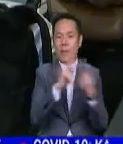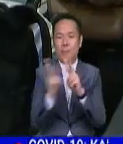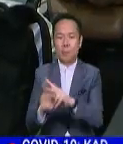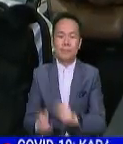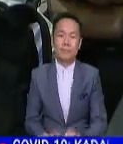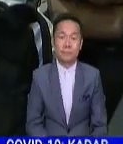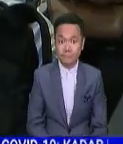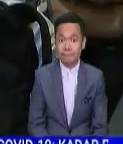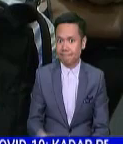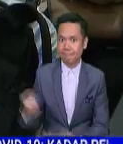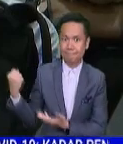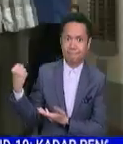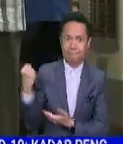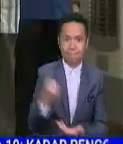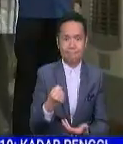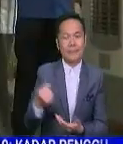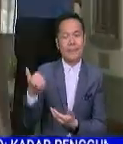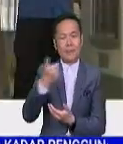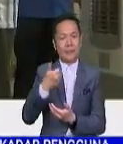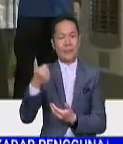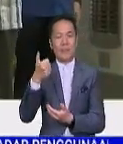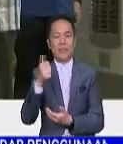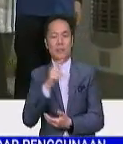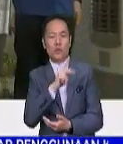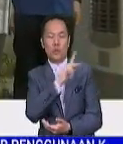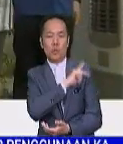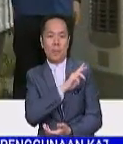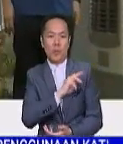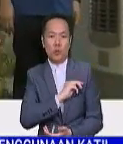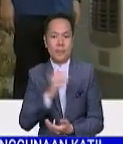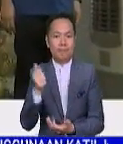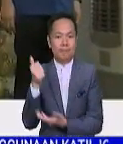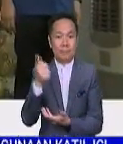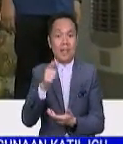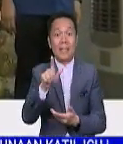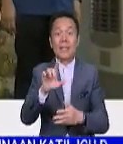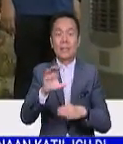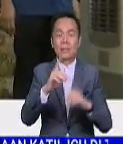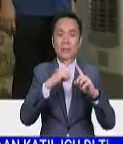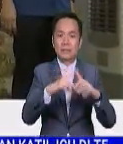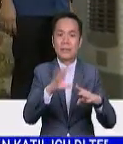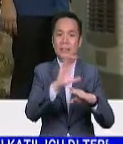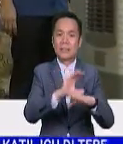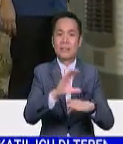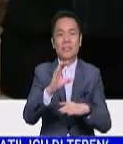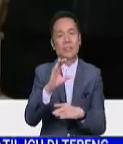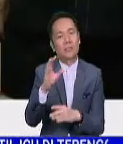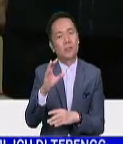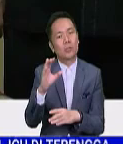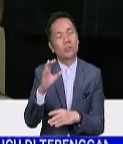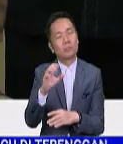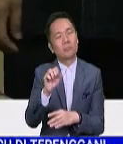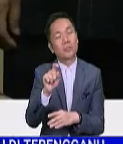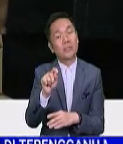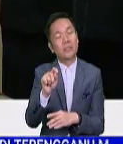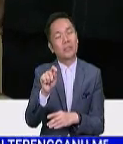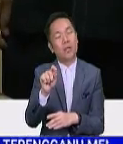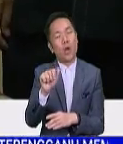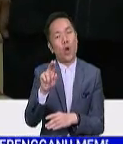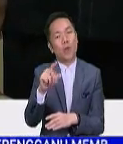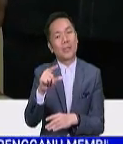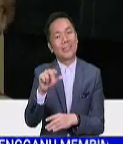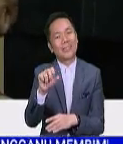sumbangan disampaikan ketua menteri dato' Sri Haji Nur di dewan gereja Ocean Agustin kinarut yaitu